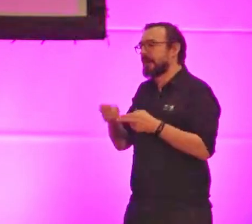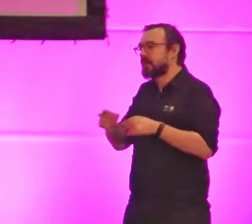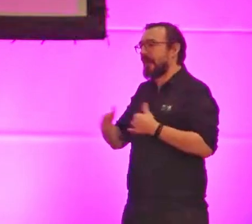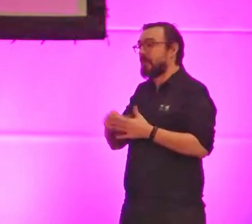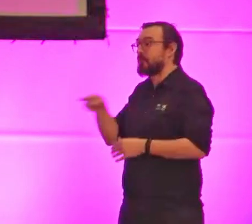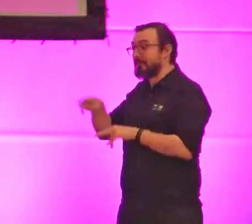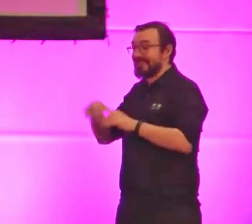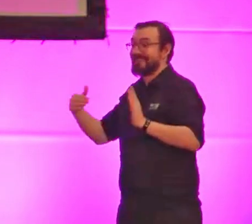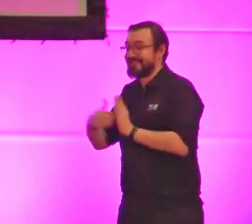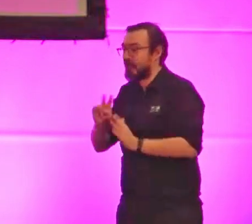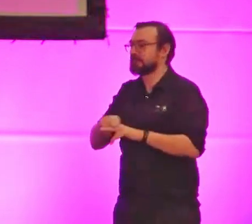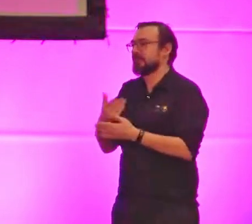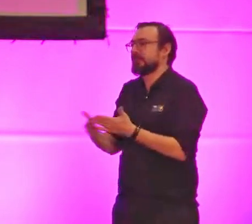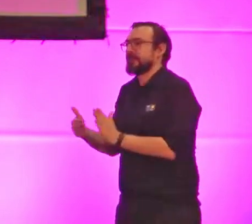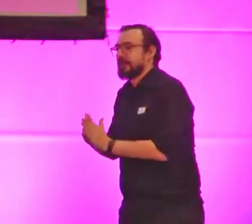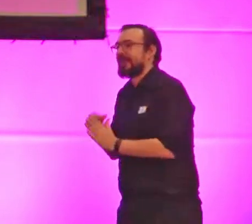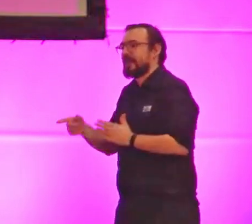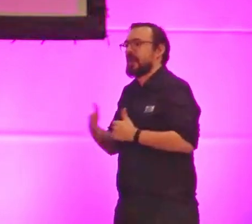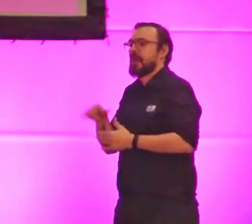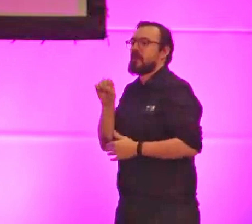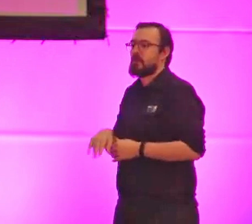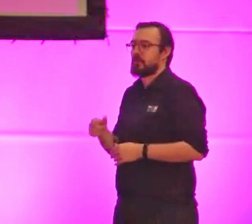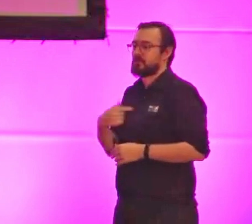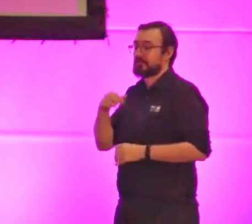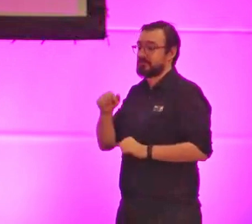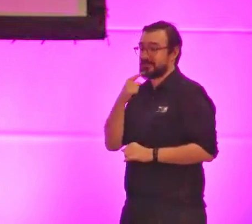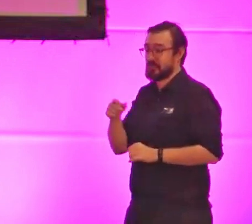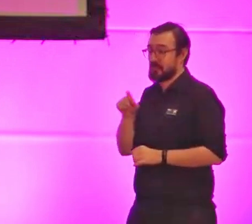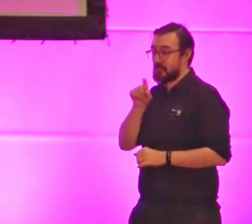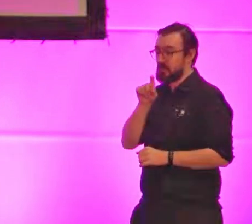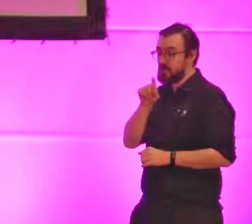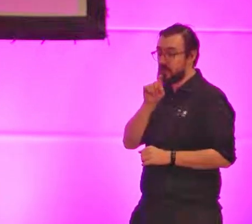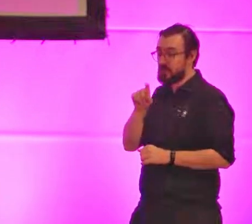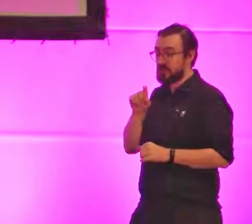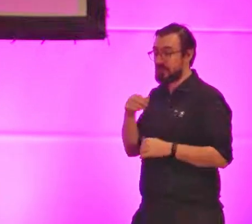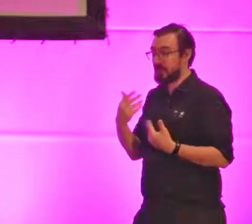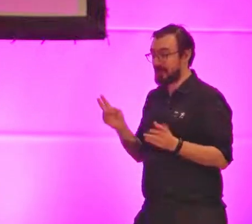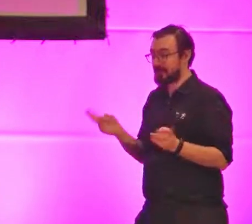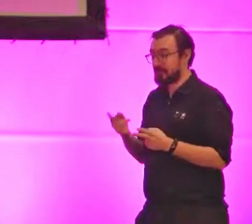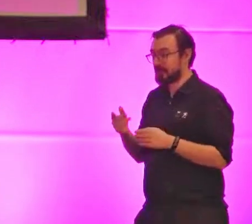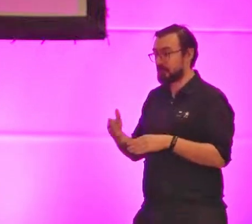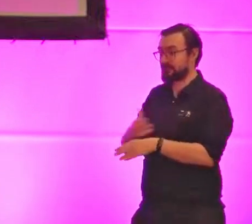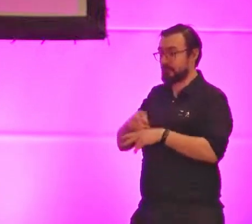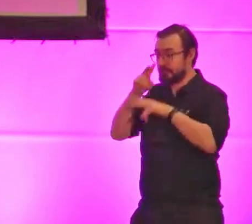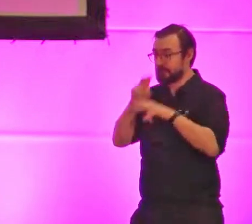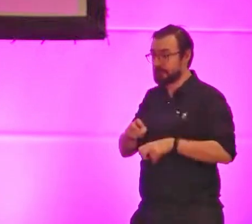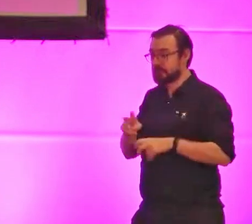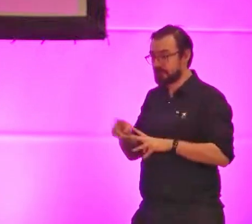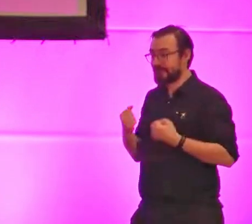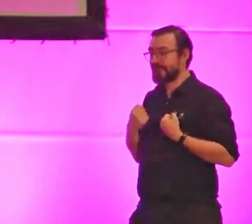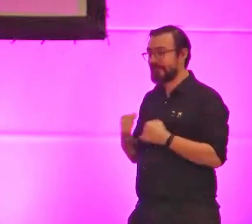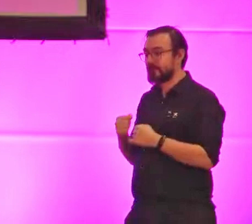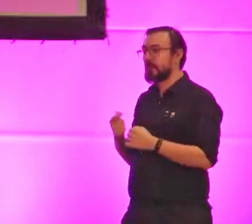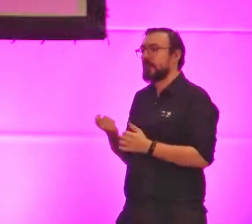Kände de till det här eller kände de inte till? Och jag kan väl säga att åklagaren har i varje fall inte under förundersökning